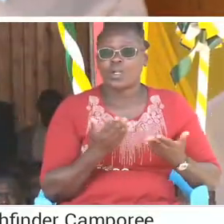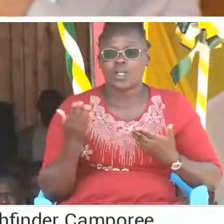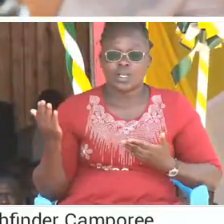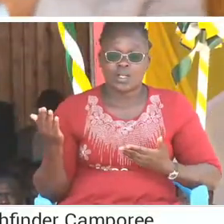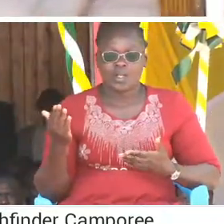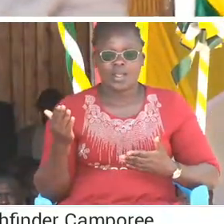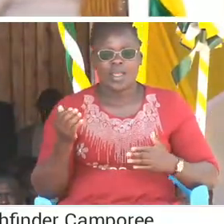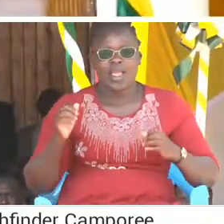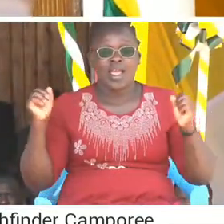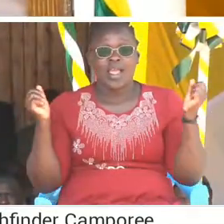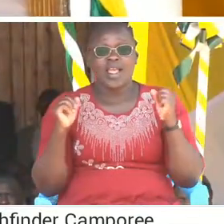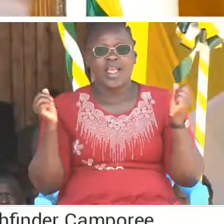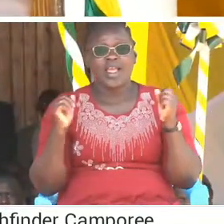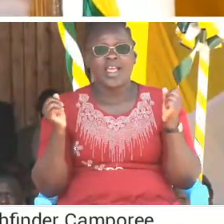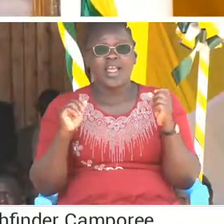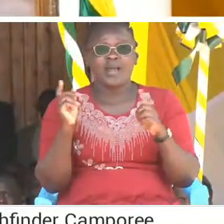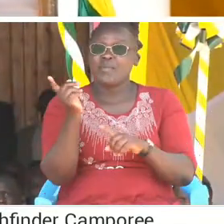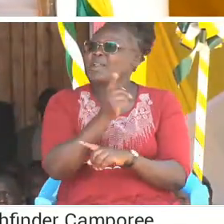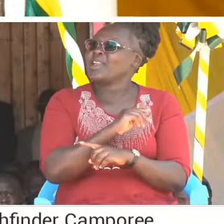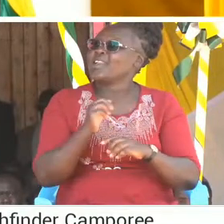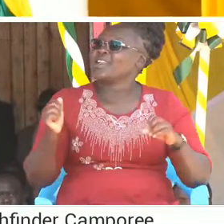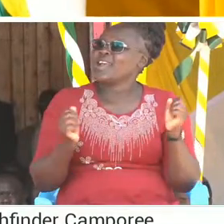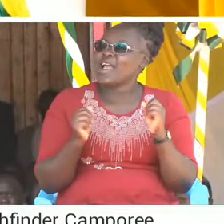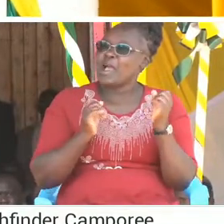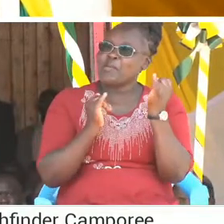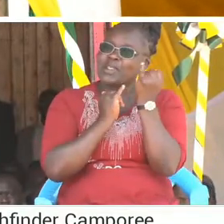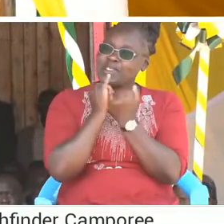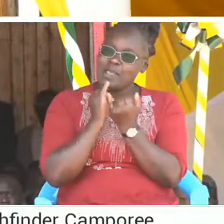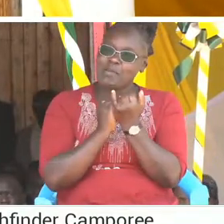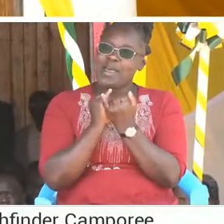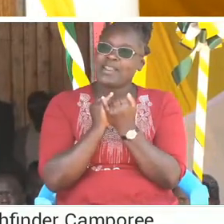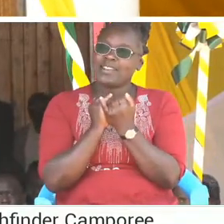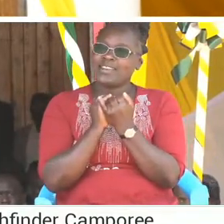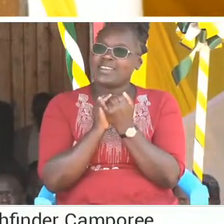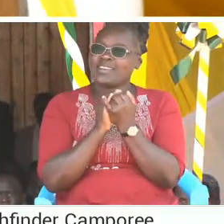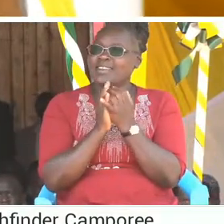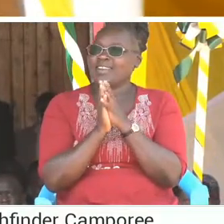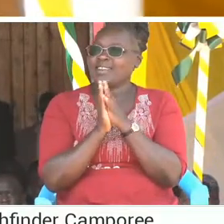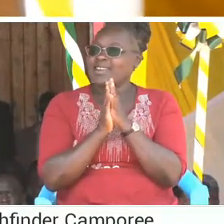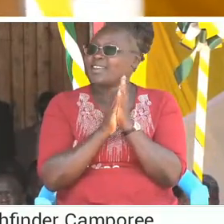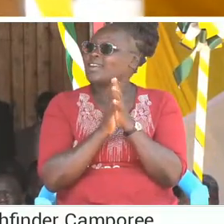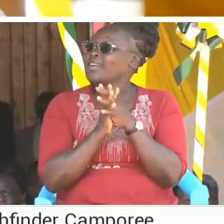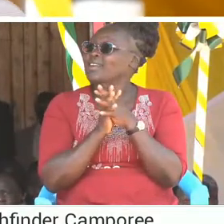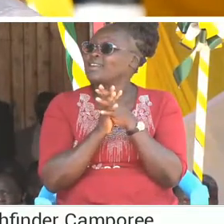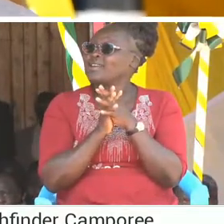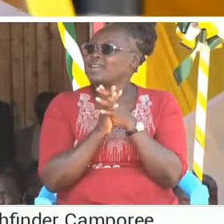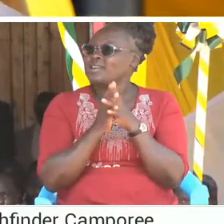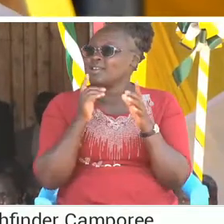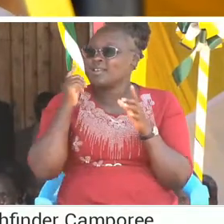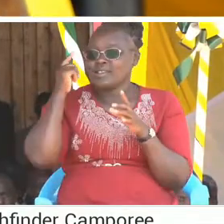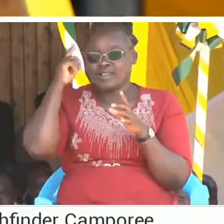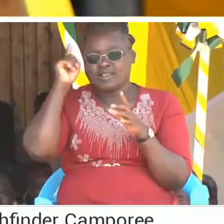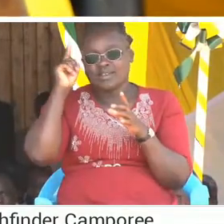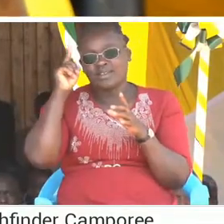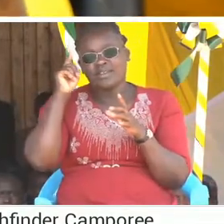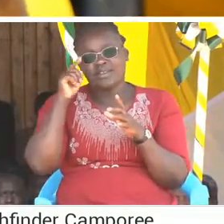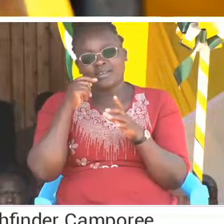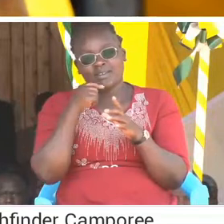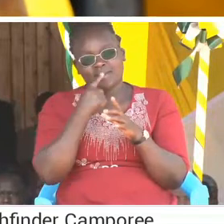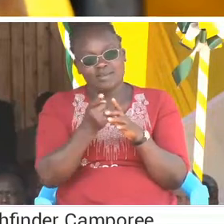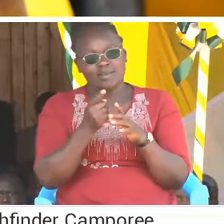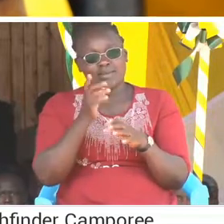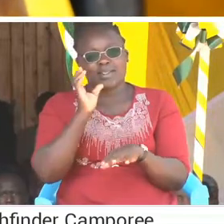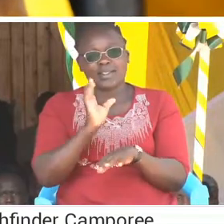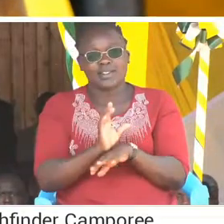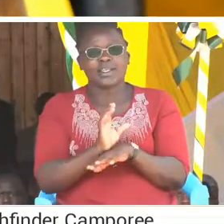Happy day. Happy Sabbath. Kwa hivyo kanisa na viongozi wote ambao wameweza kufika kwa siku